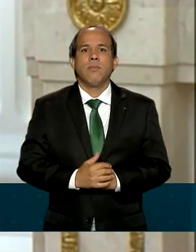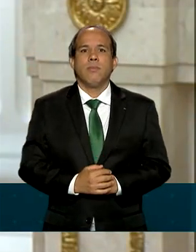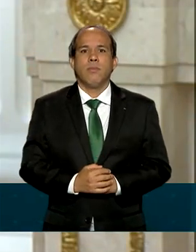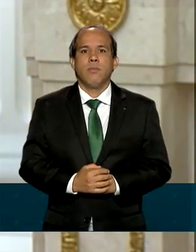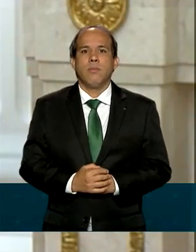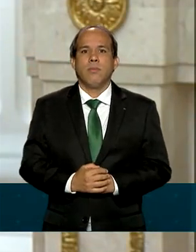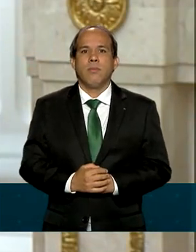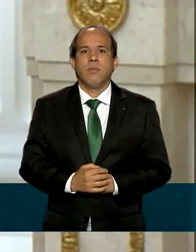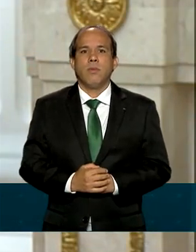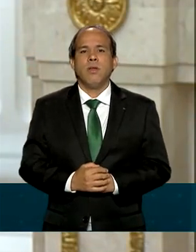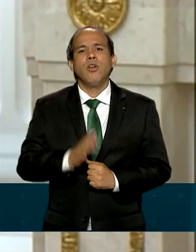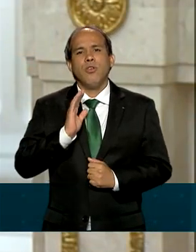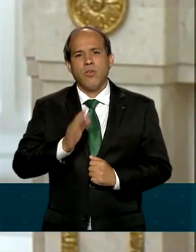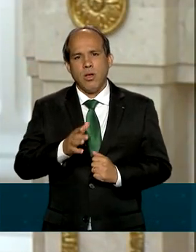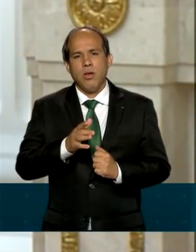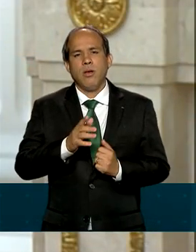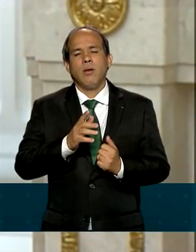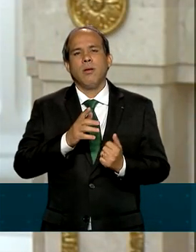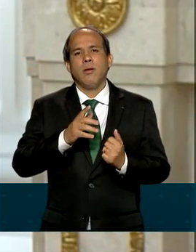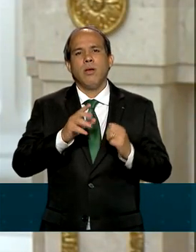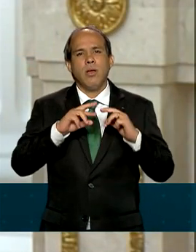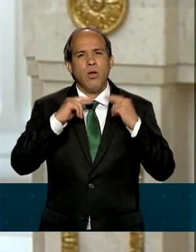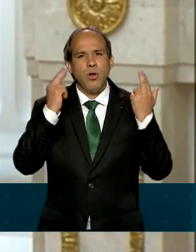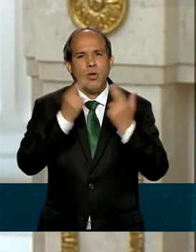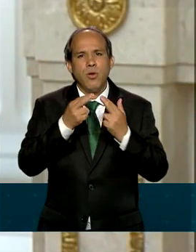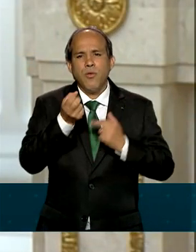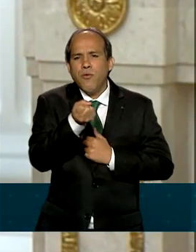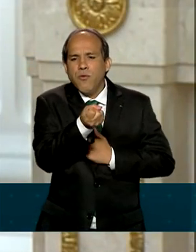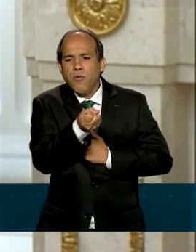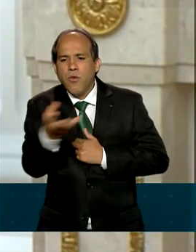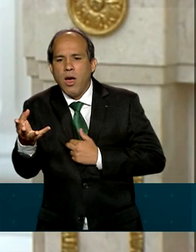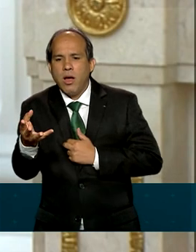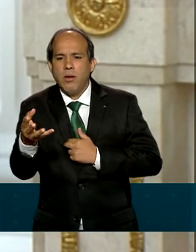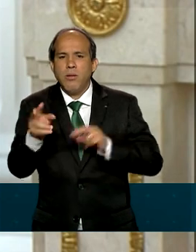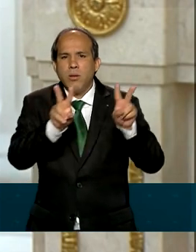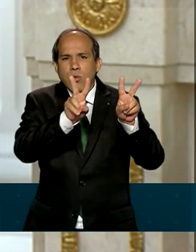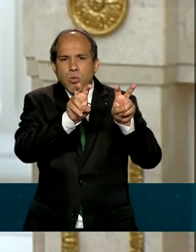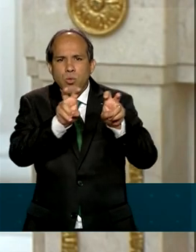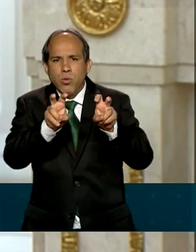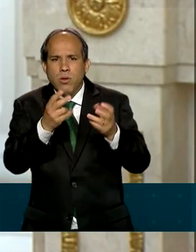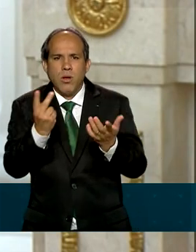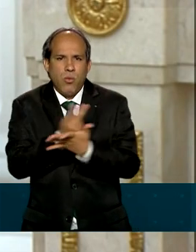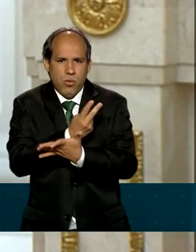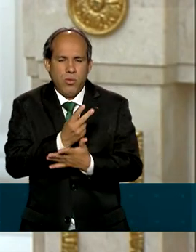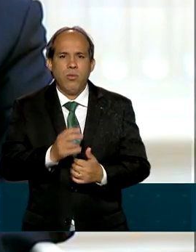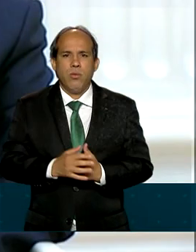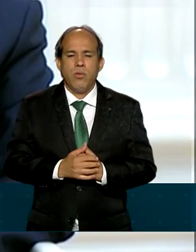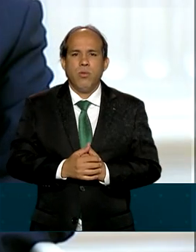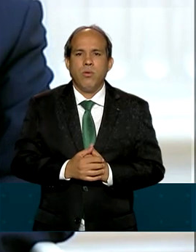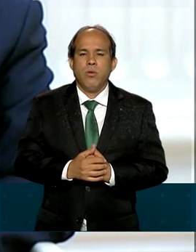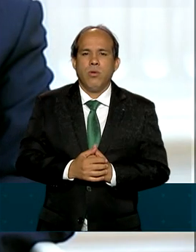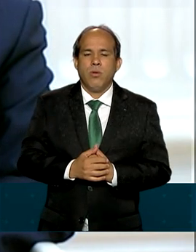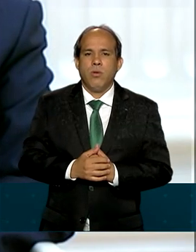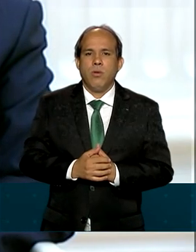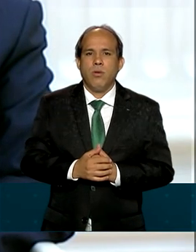И reuniões estão acontecendo. И встреча происходит между нами. Tenho certeza que